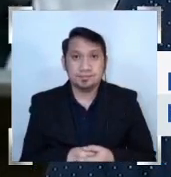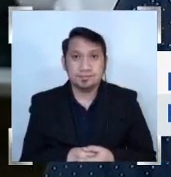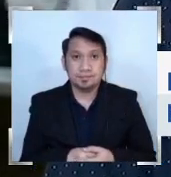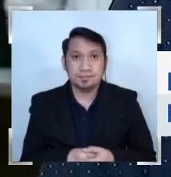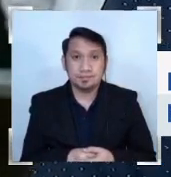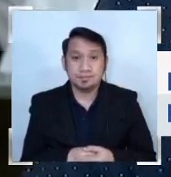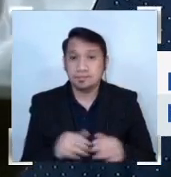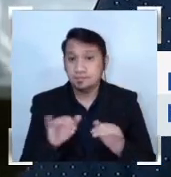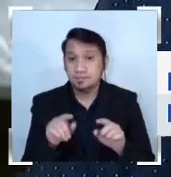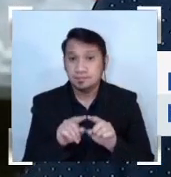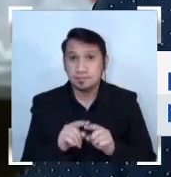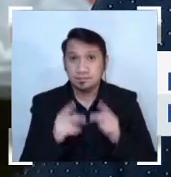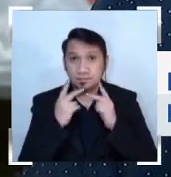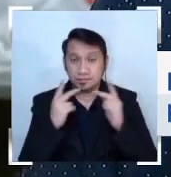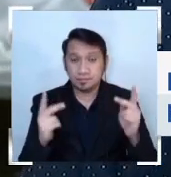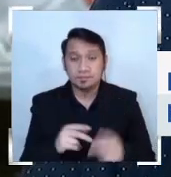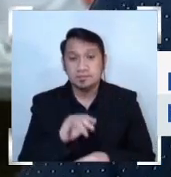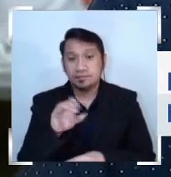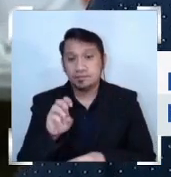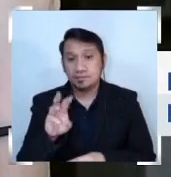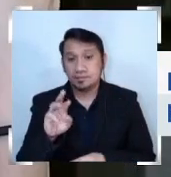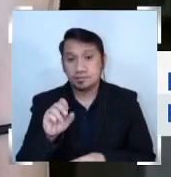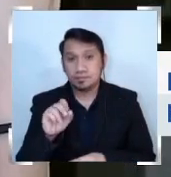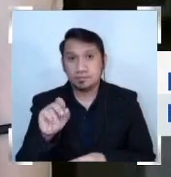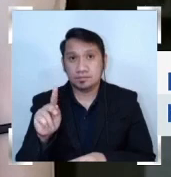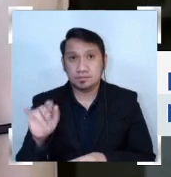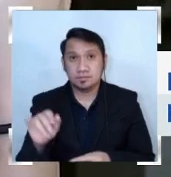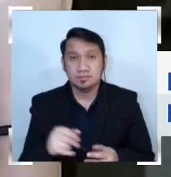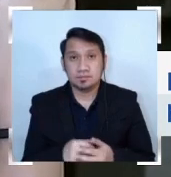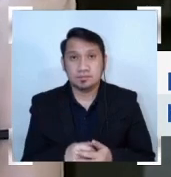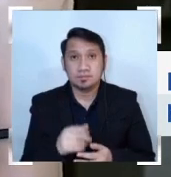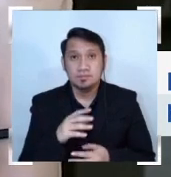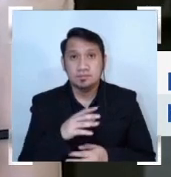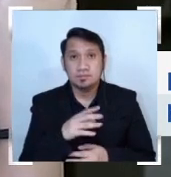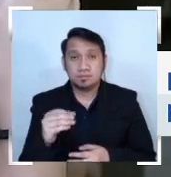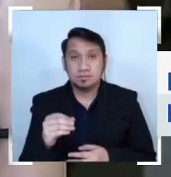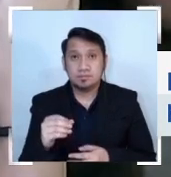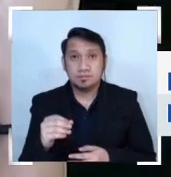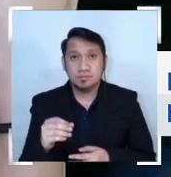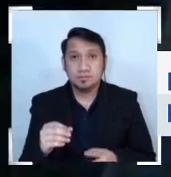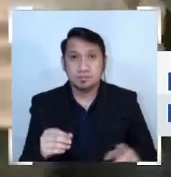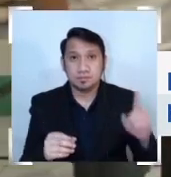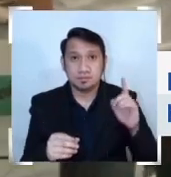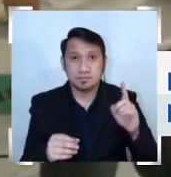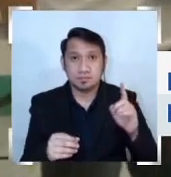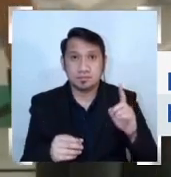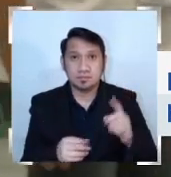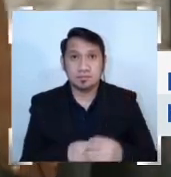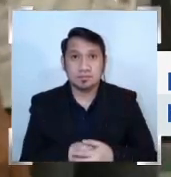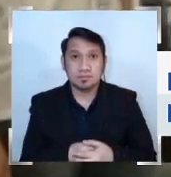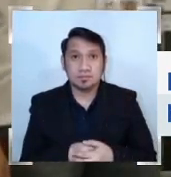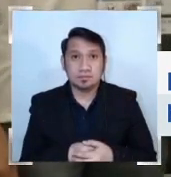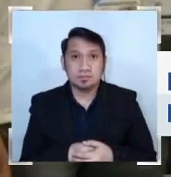Naiproklama na rin si Dudut Jaworski bilang vice-alkalde at si Roman Romulo bilang kinatawan.